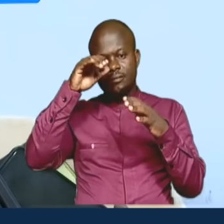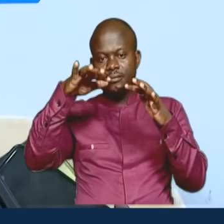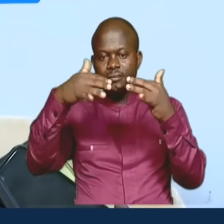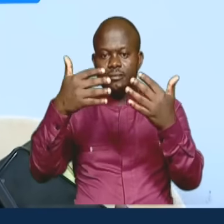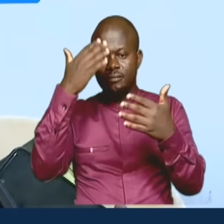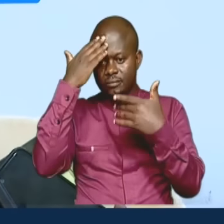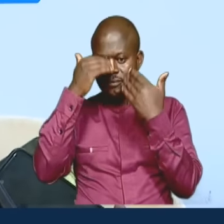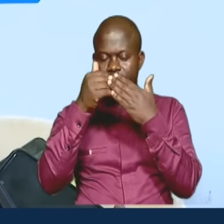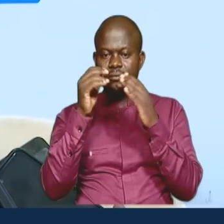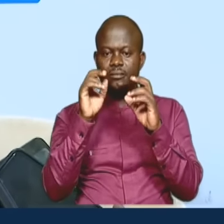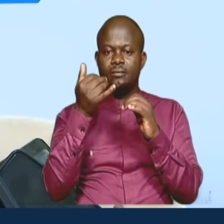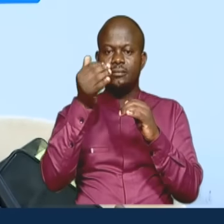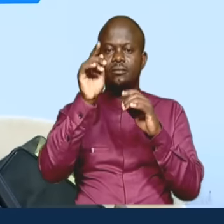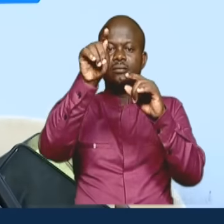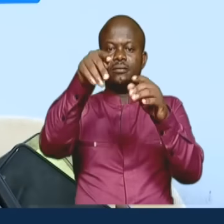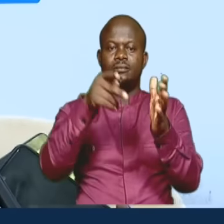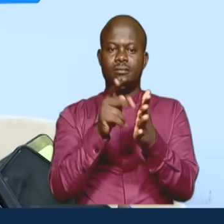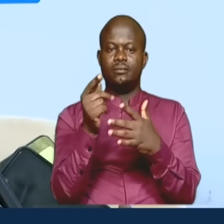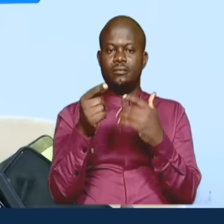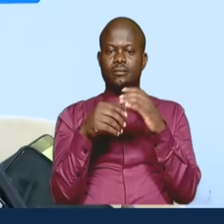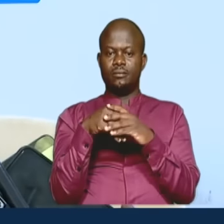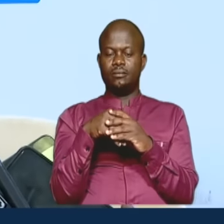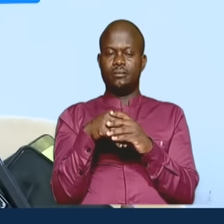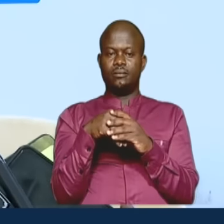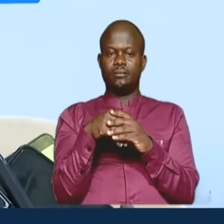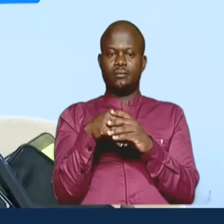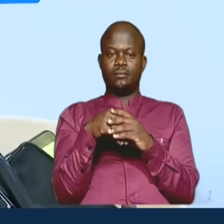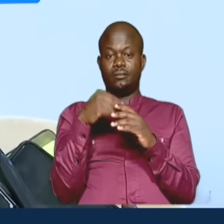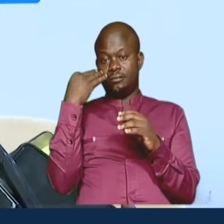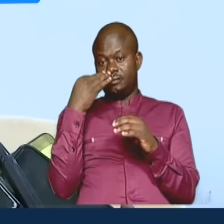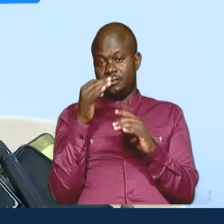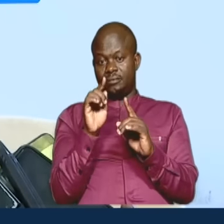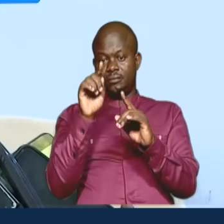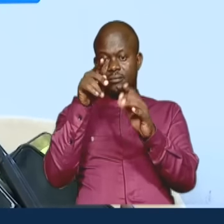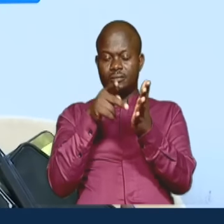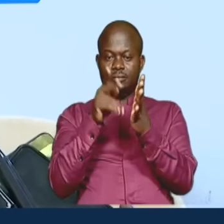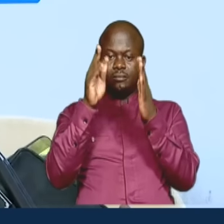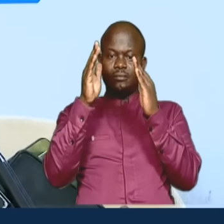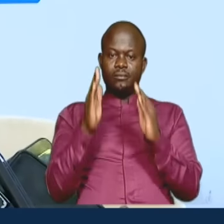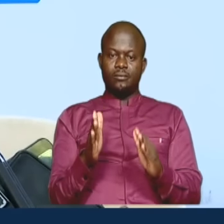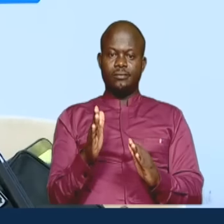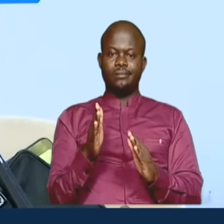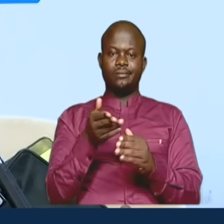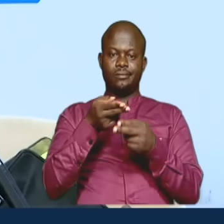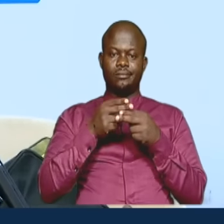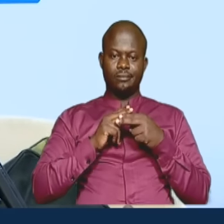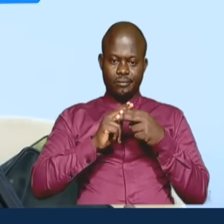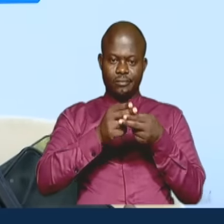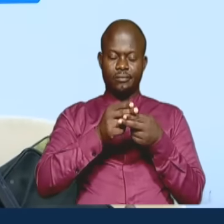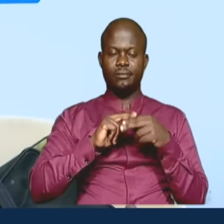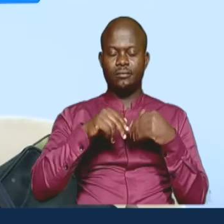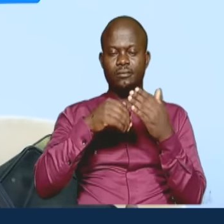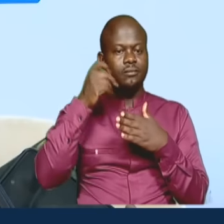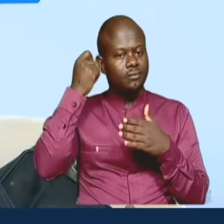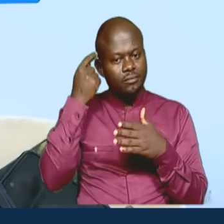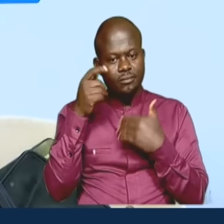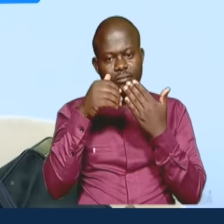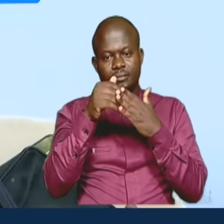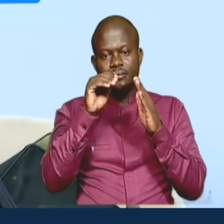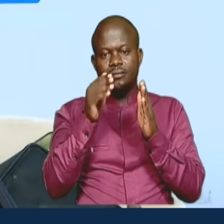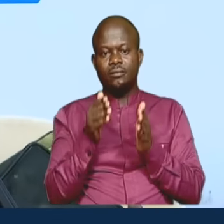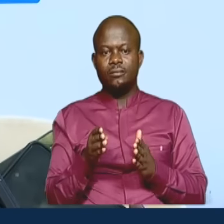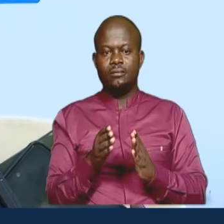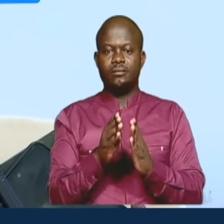niba ugiye kugura ikintu muri supermarché niba ugiye kwishyura ubukode wumve ko wa